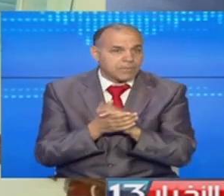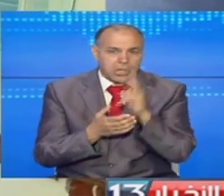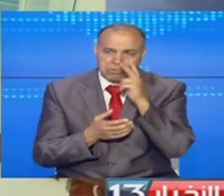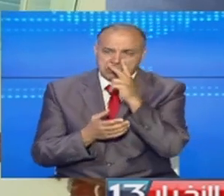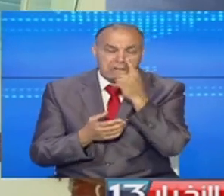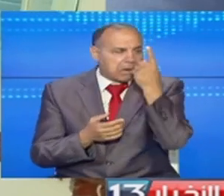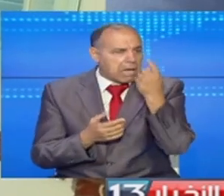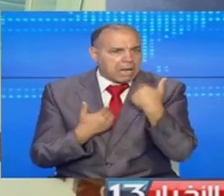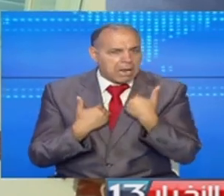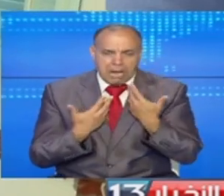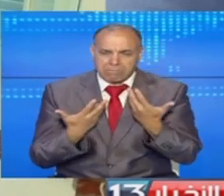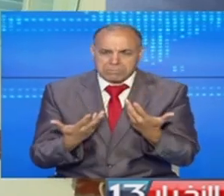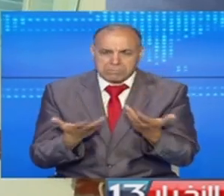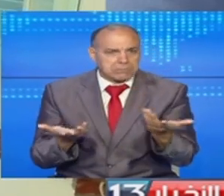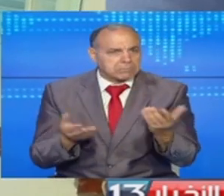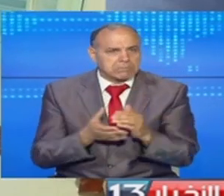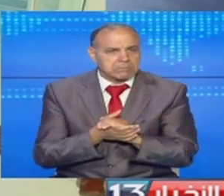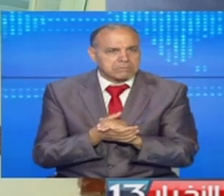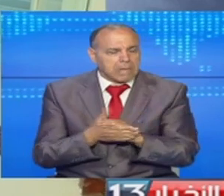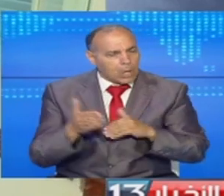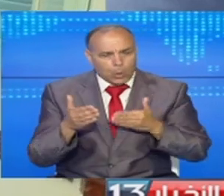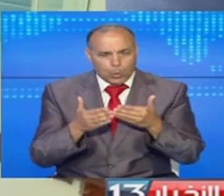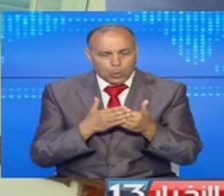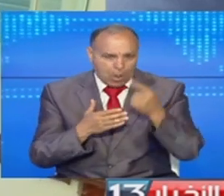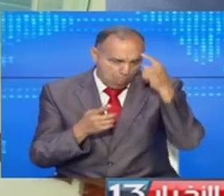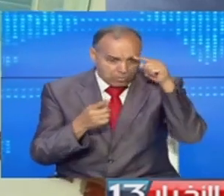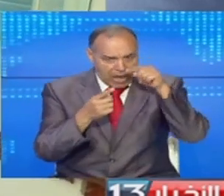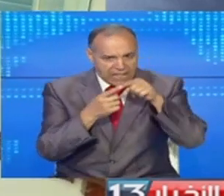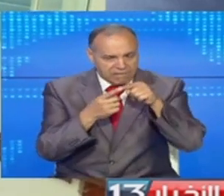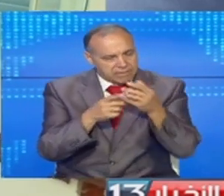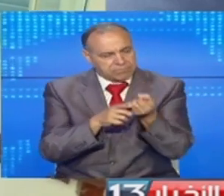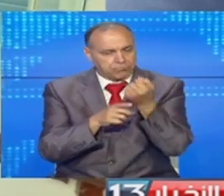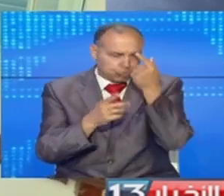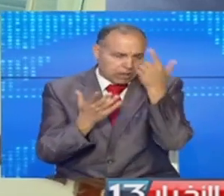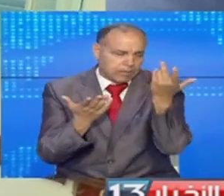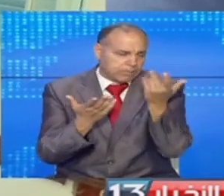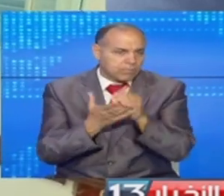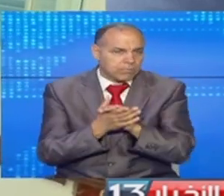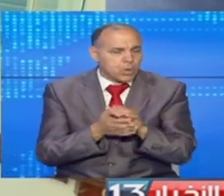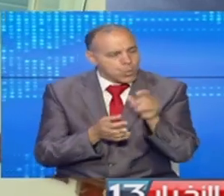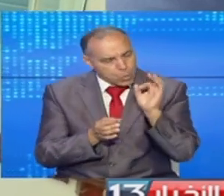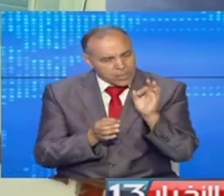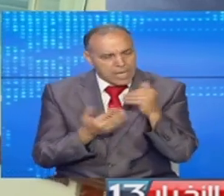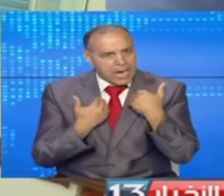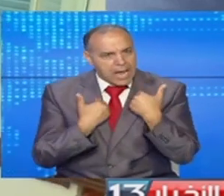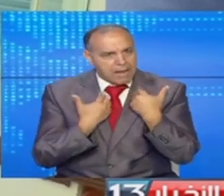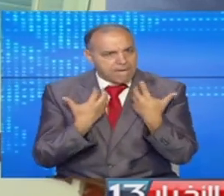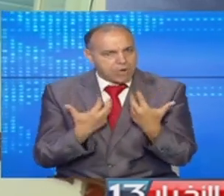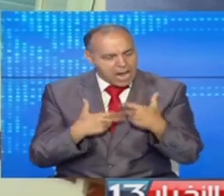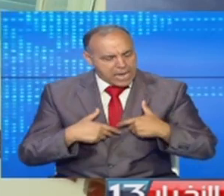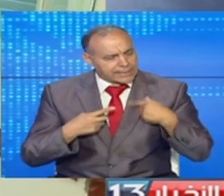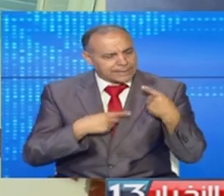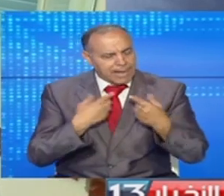حتى نهار اللي هي حاجز على أني باش نوصل المراد ولا نوصل الهدف، وفعلا أنا هذه حاجة عايشها